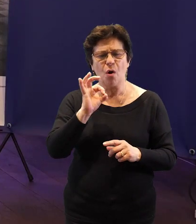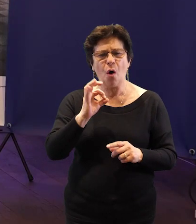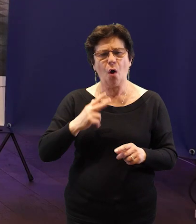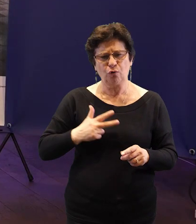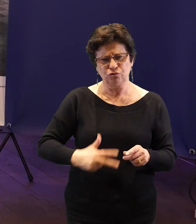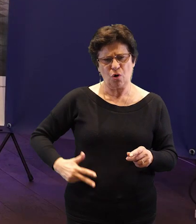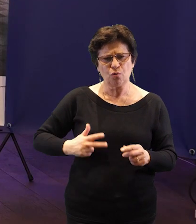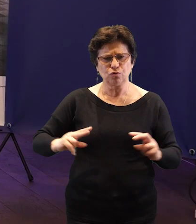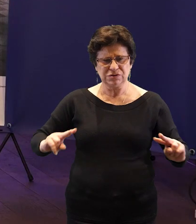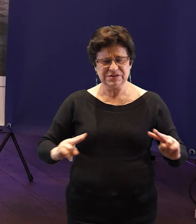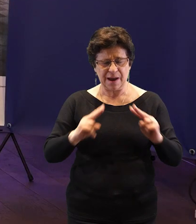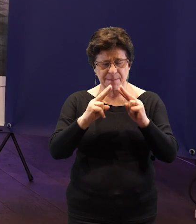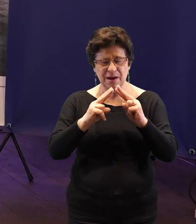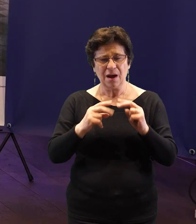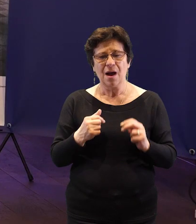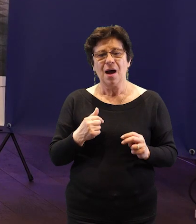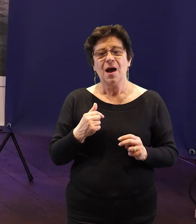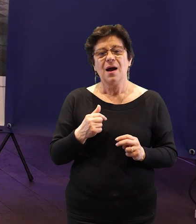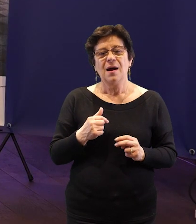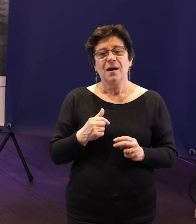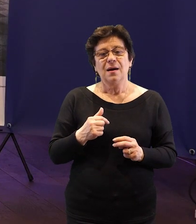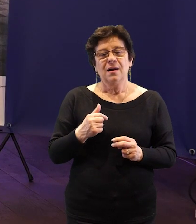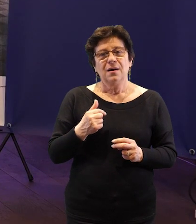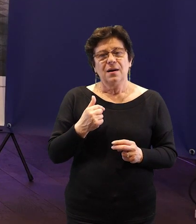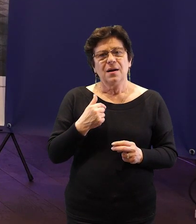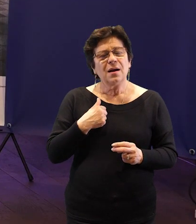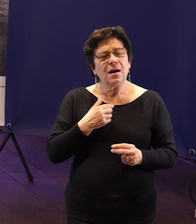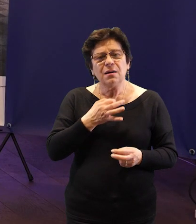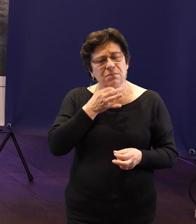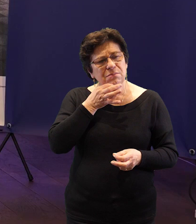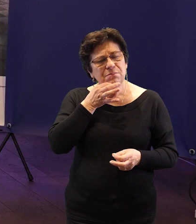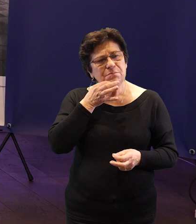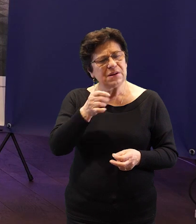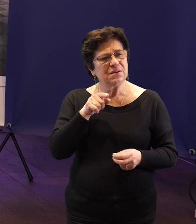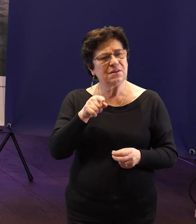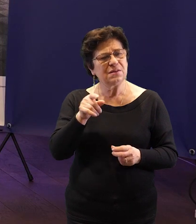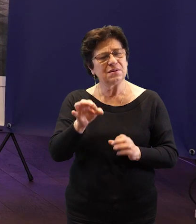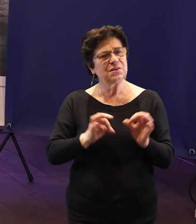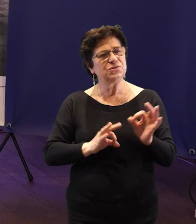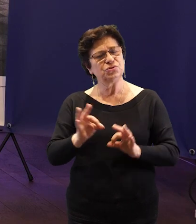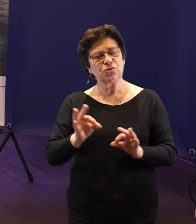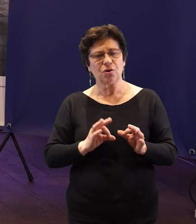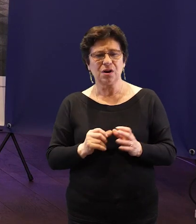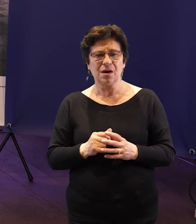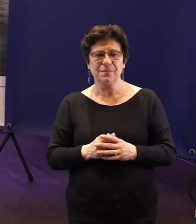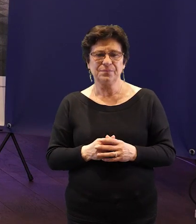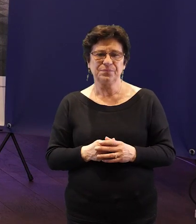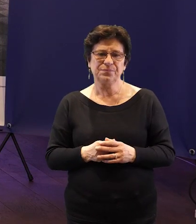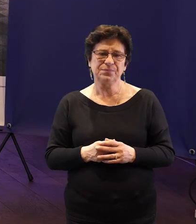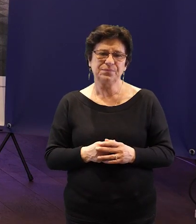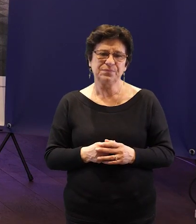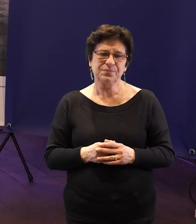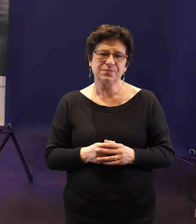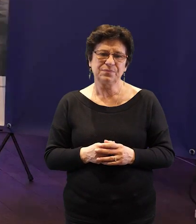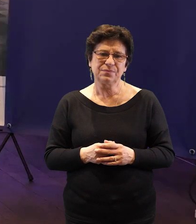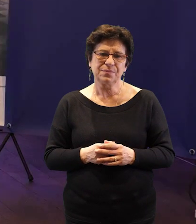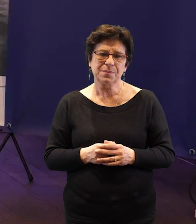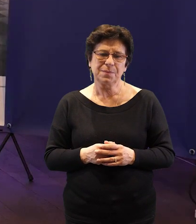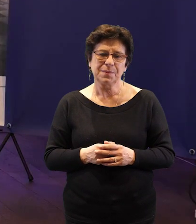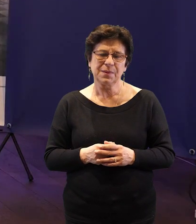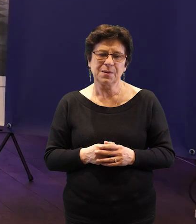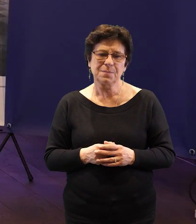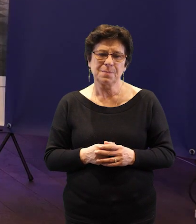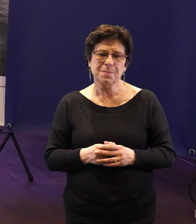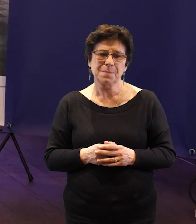wtedy, jak z nim rozmawiałem, to ja go również napomknąłem właśnie o tą historię. No Tadeusz Słowikowski mi powiedział, jak to